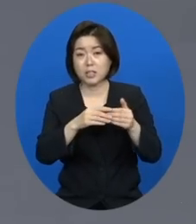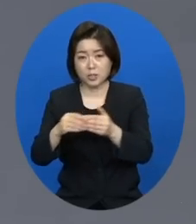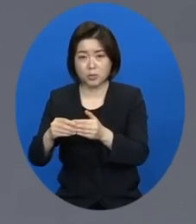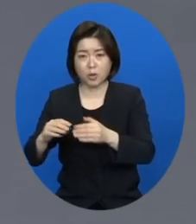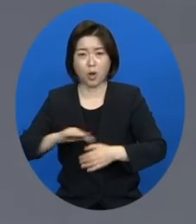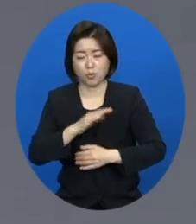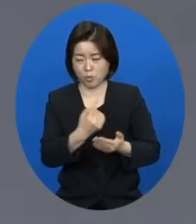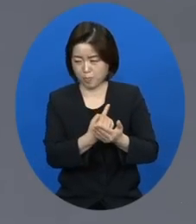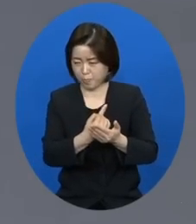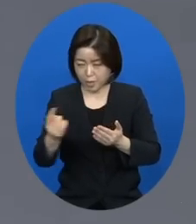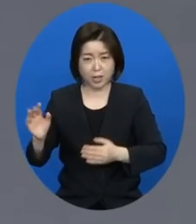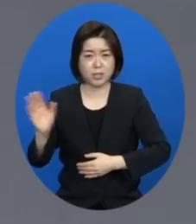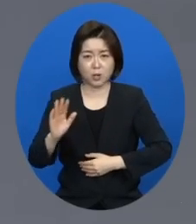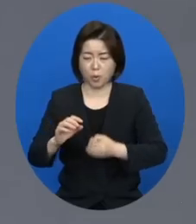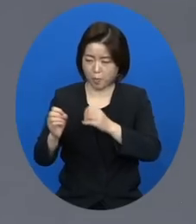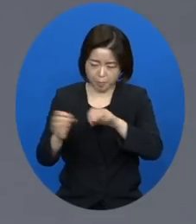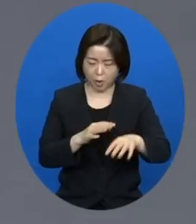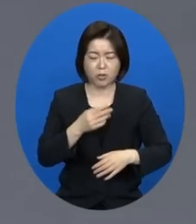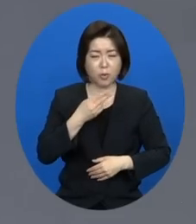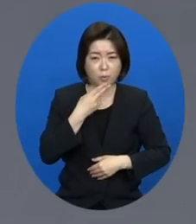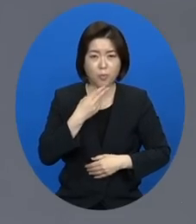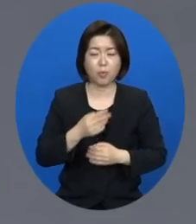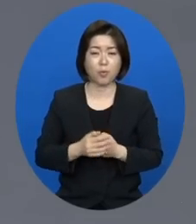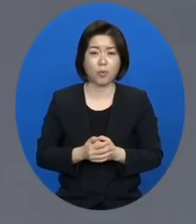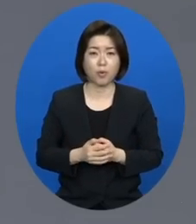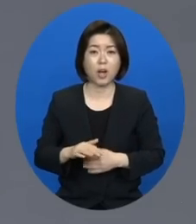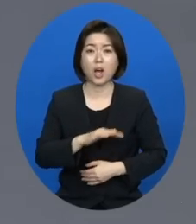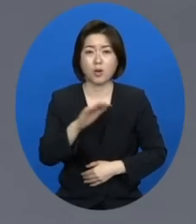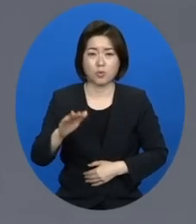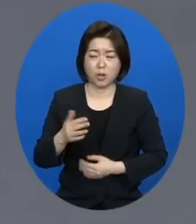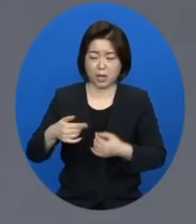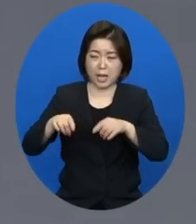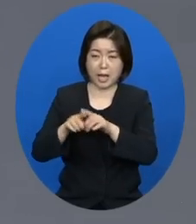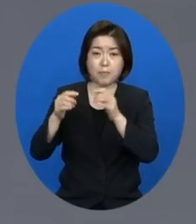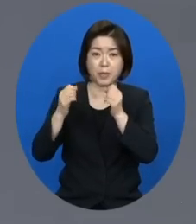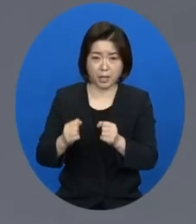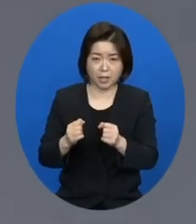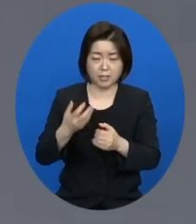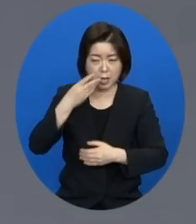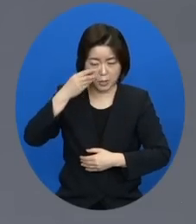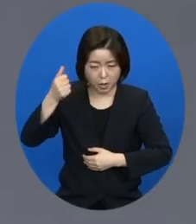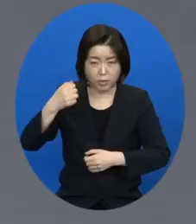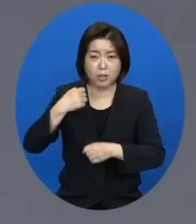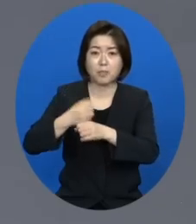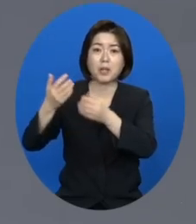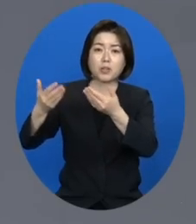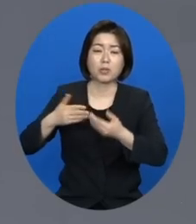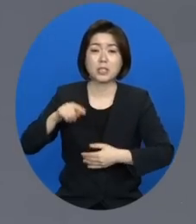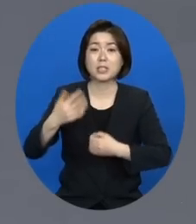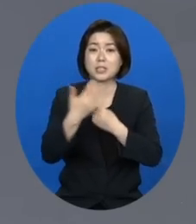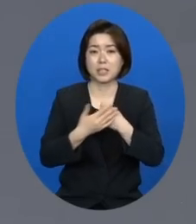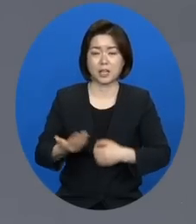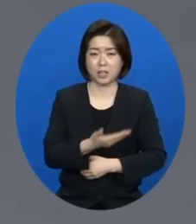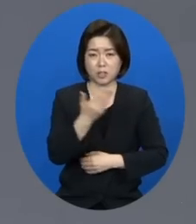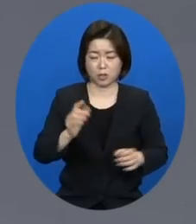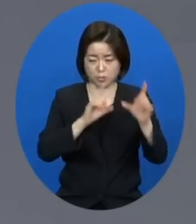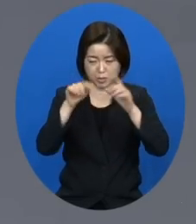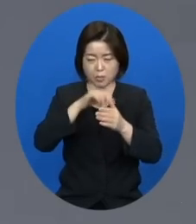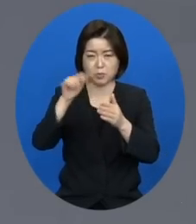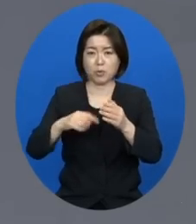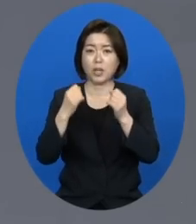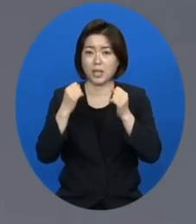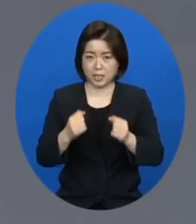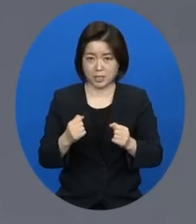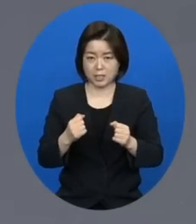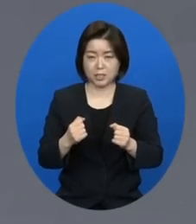우리를 떠나지 아니하시고 버리지 아니하시고 함께 하셔서 형통케 하시는 그 은혜가 여러분들 삶 가운데 있기를